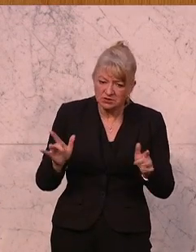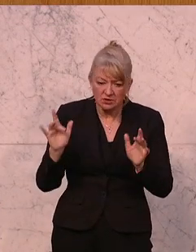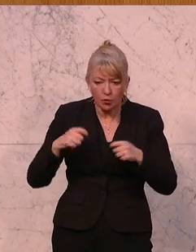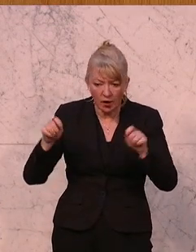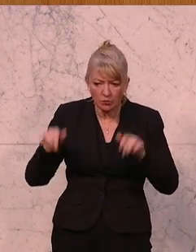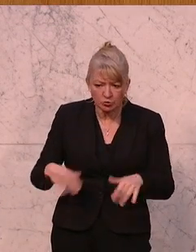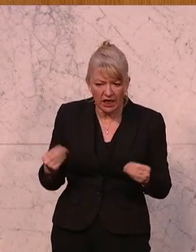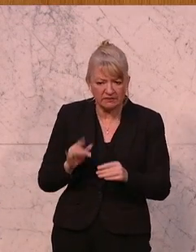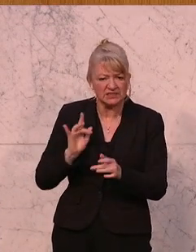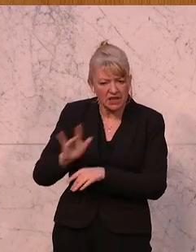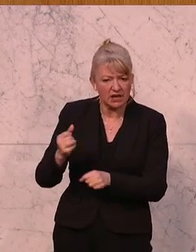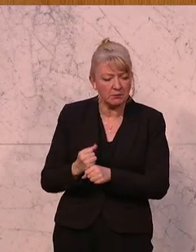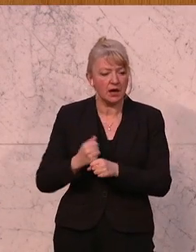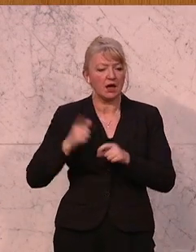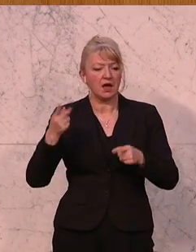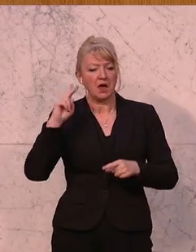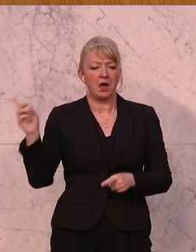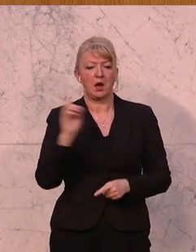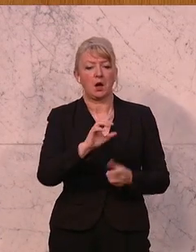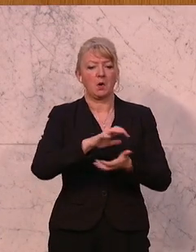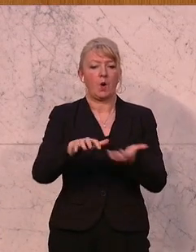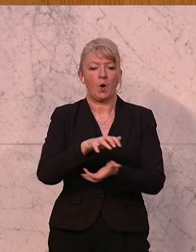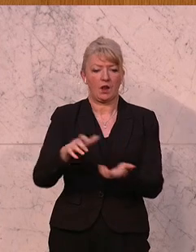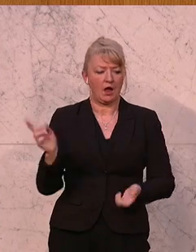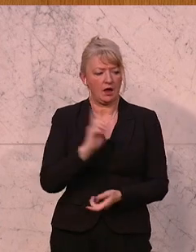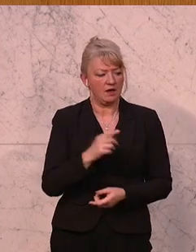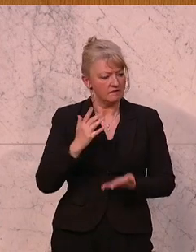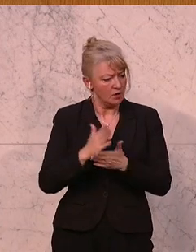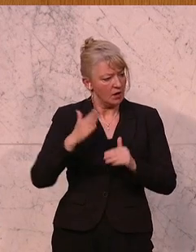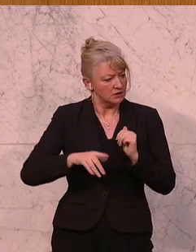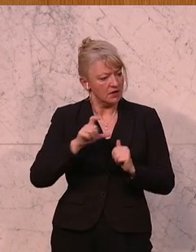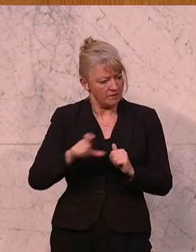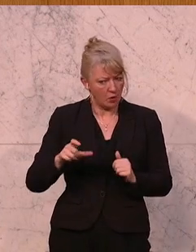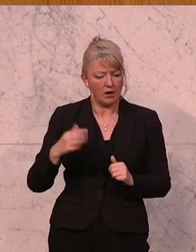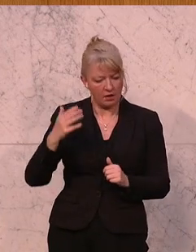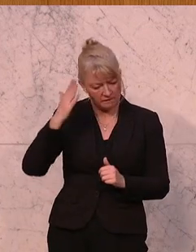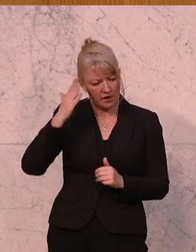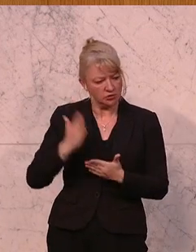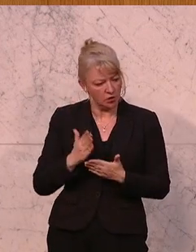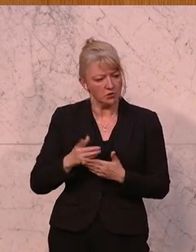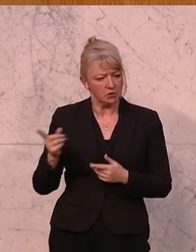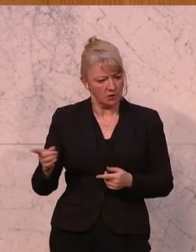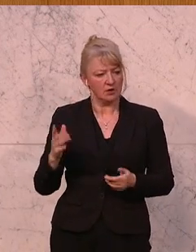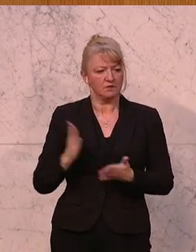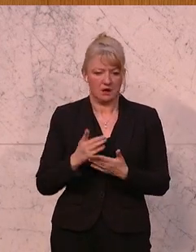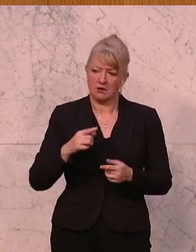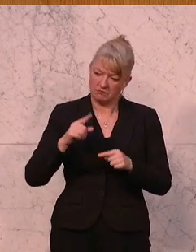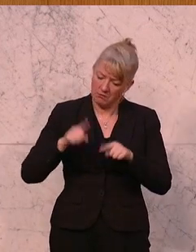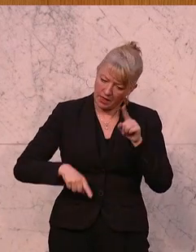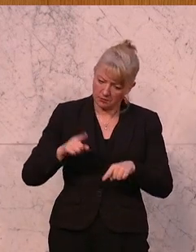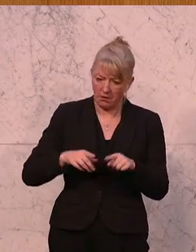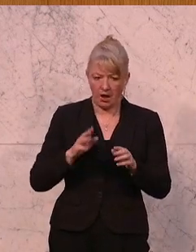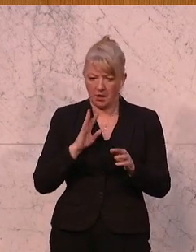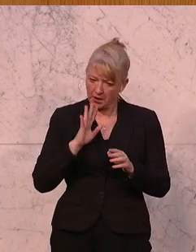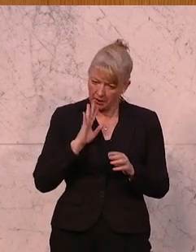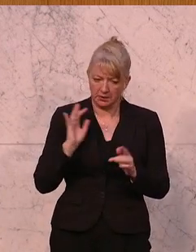werden was tun müssen. Ist der Werner Kogler ausgeritten? Wir wissen ja seit der letzten Woche, dass der durchaus auch eine ordentliche Wortwahl an den Tag legt manchmal, die eher in Richtung Herbert